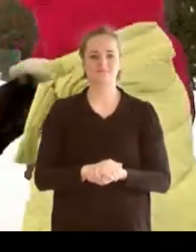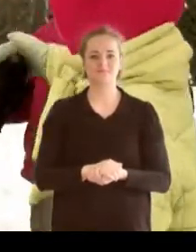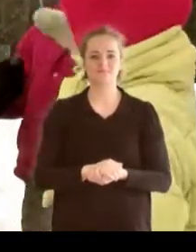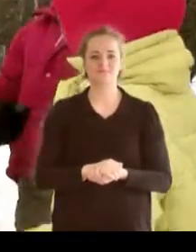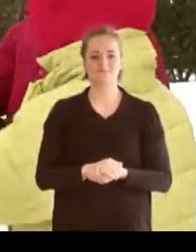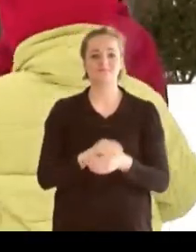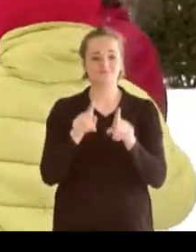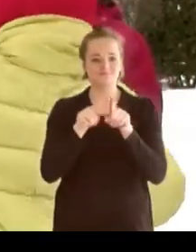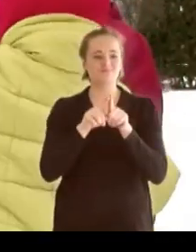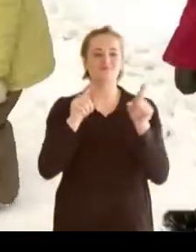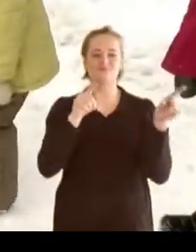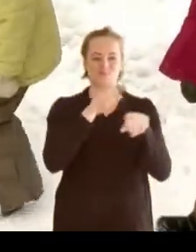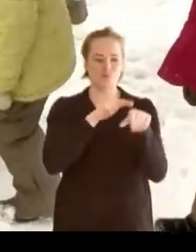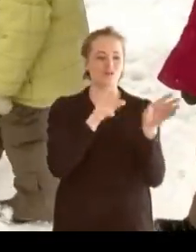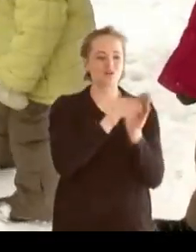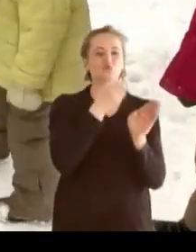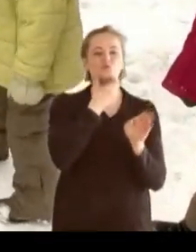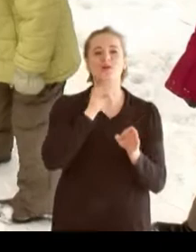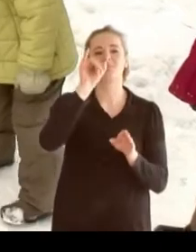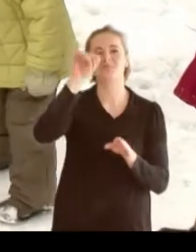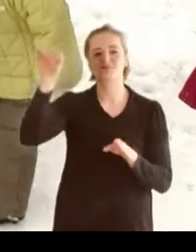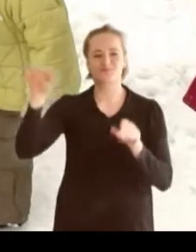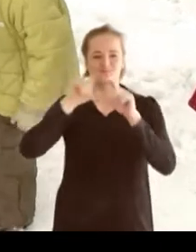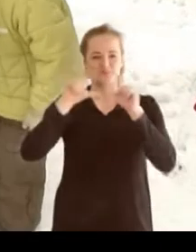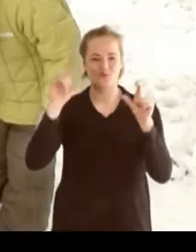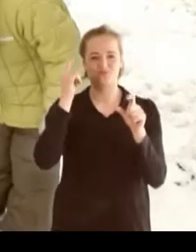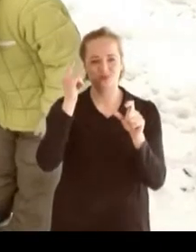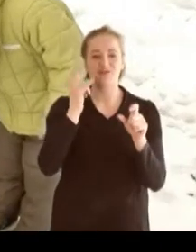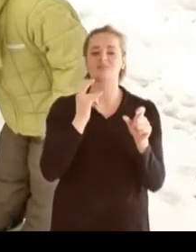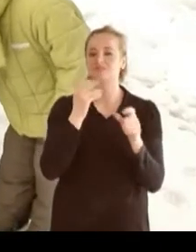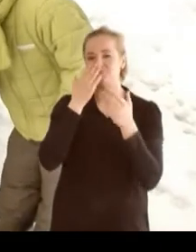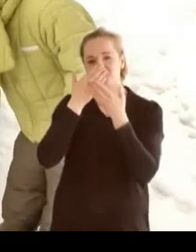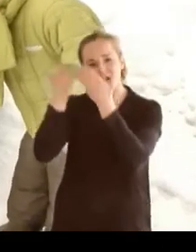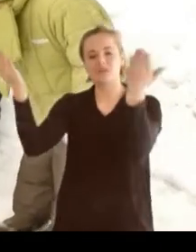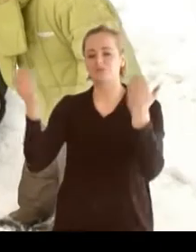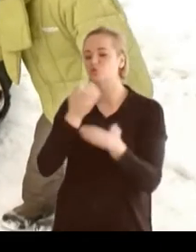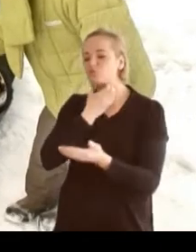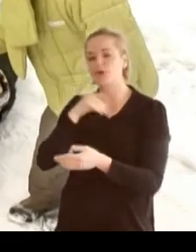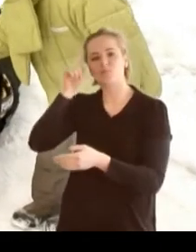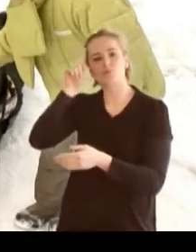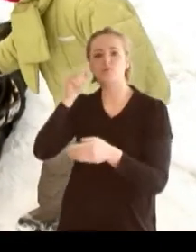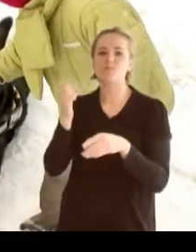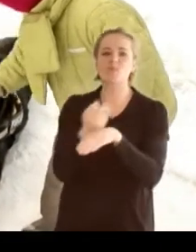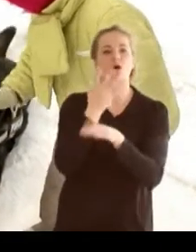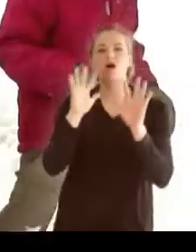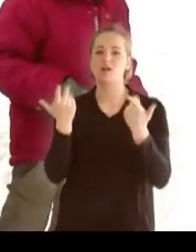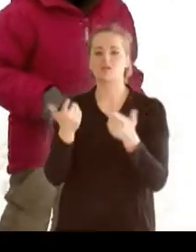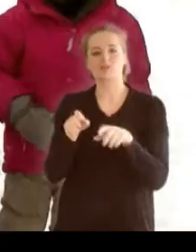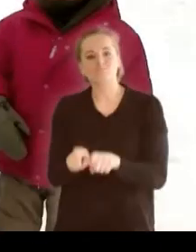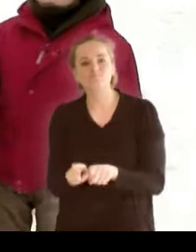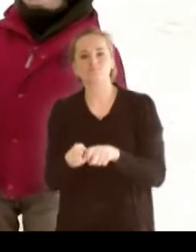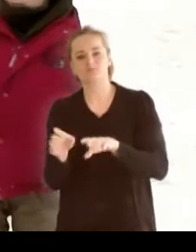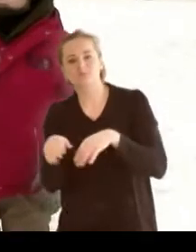draugavimui su vaikais. Tai yra lankosi mokyklose su pareigūnais, demonstruoja savo sugebėjimus,